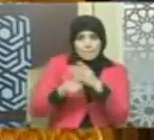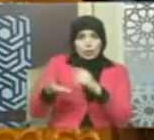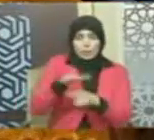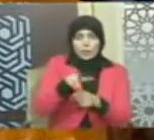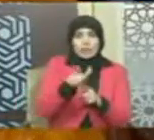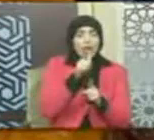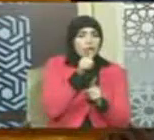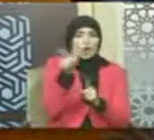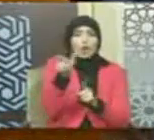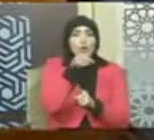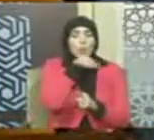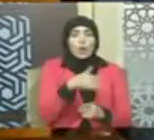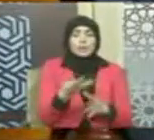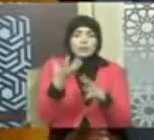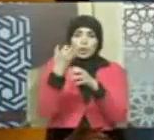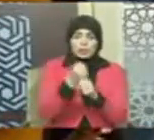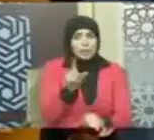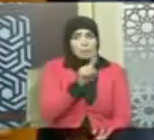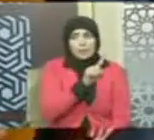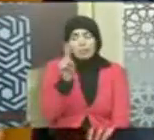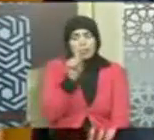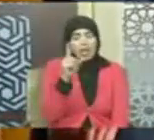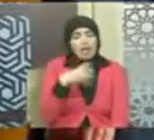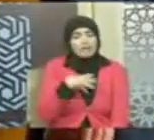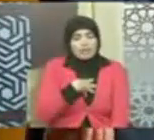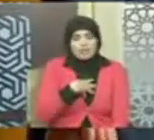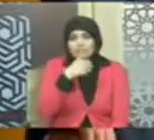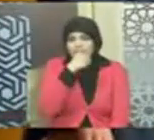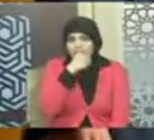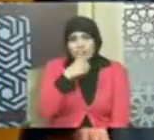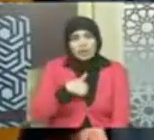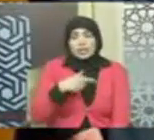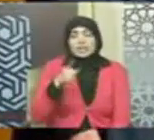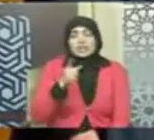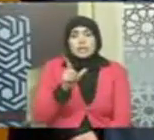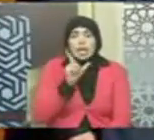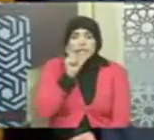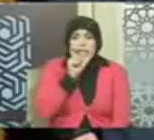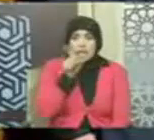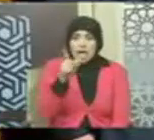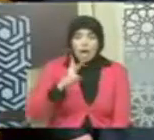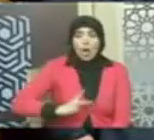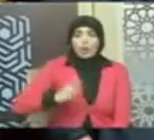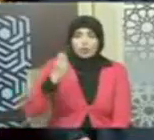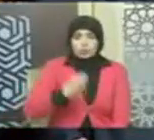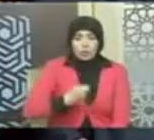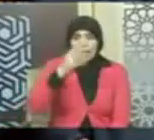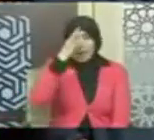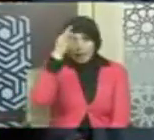عليه وسلم: لا تحزن يا عثمان، لو كان معنا